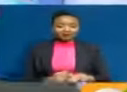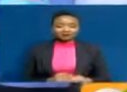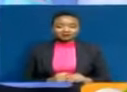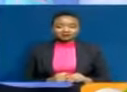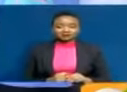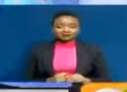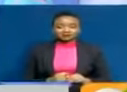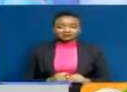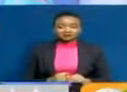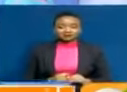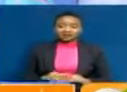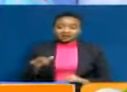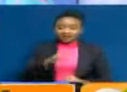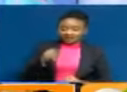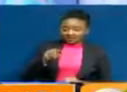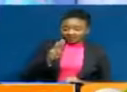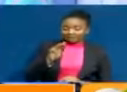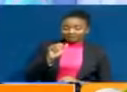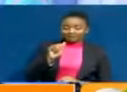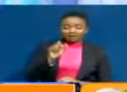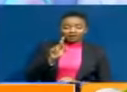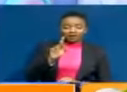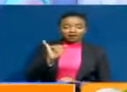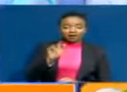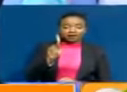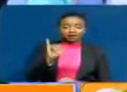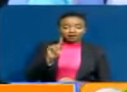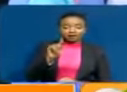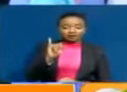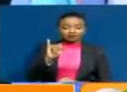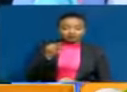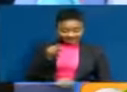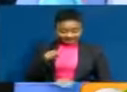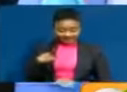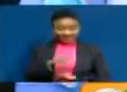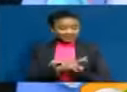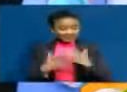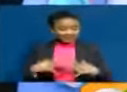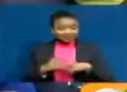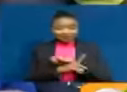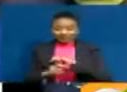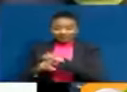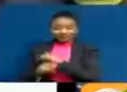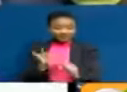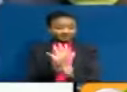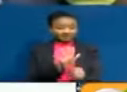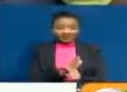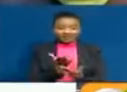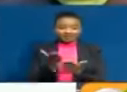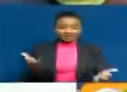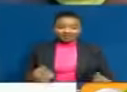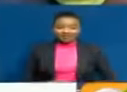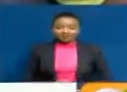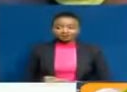Hapa Marikiti wizi umekuwa mwingi kwa wakati huu sana. Watu kuibiwa masimu, vipochi. Kila wakati sisi